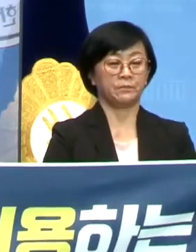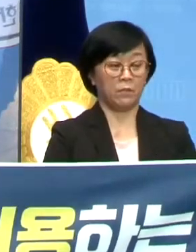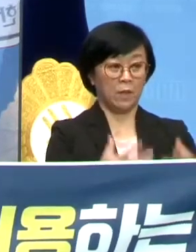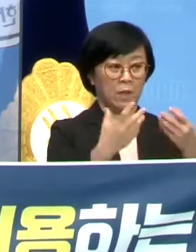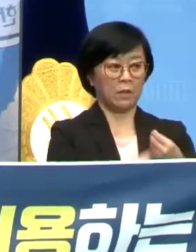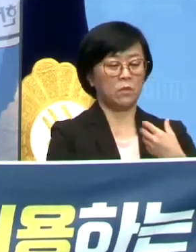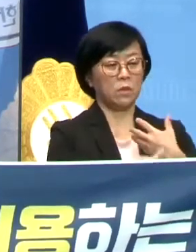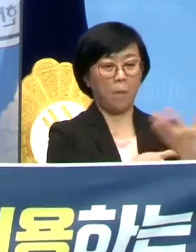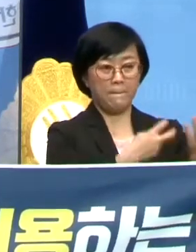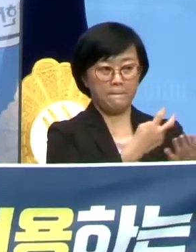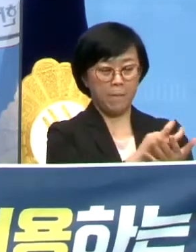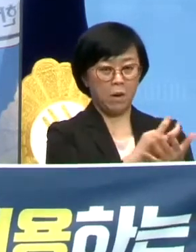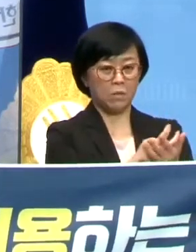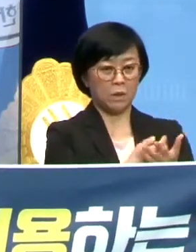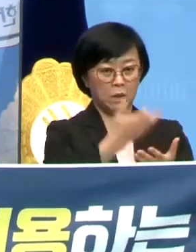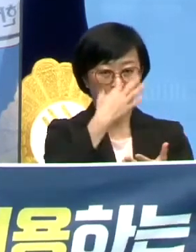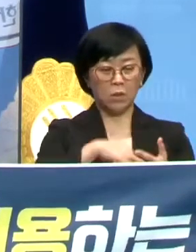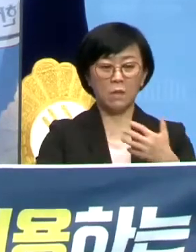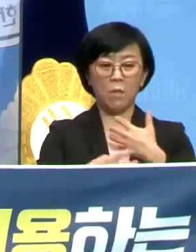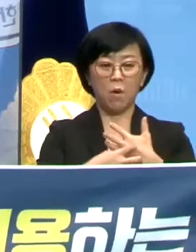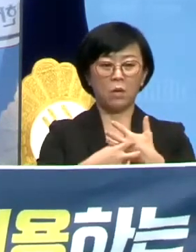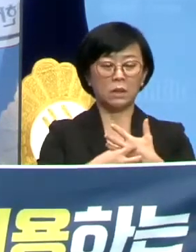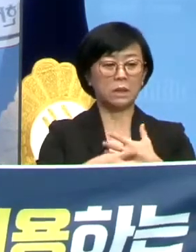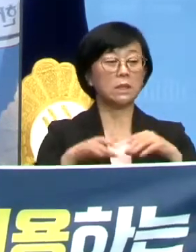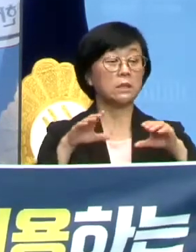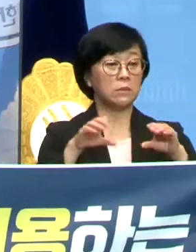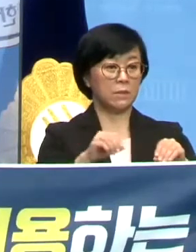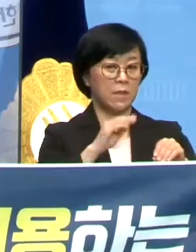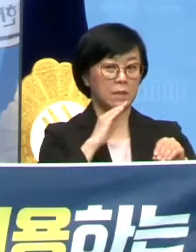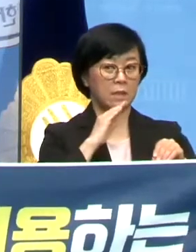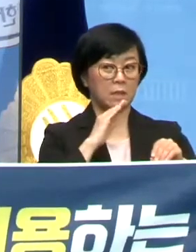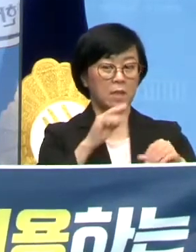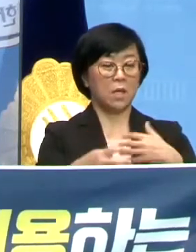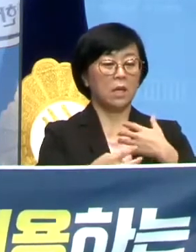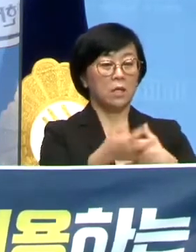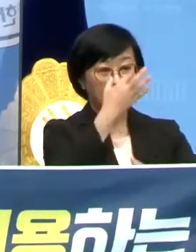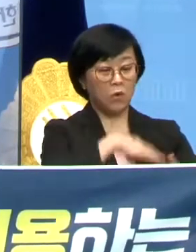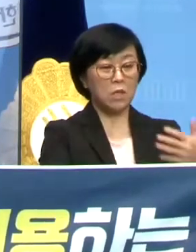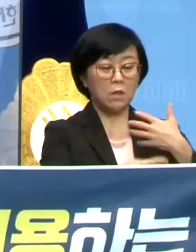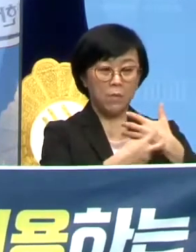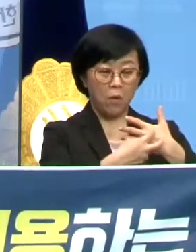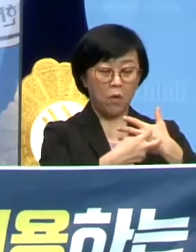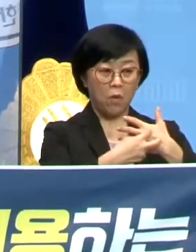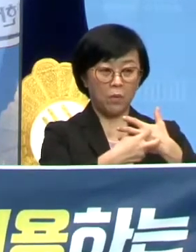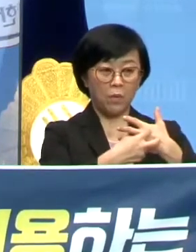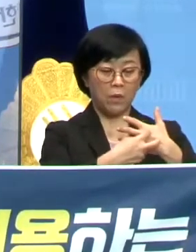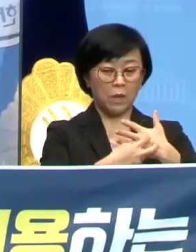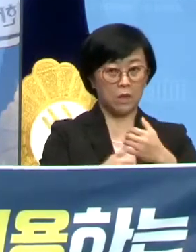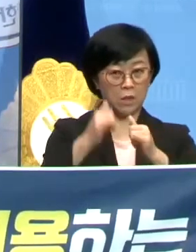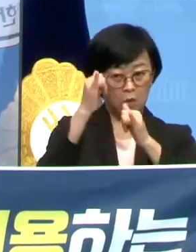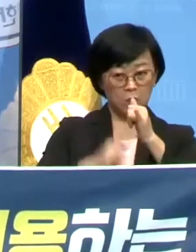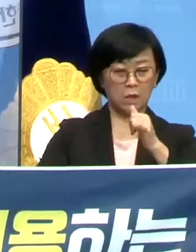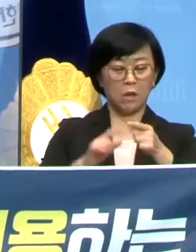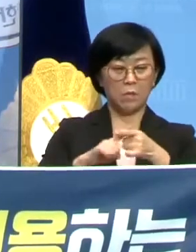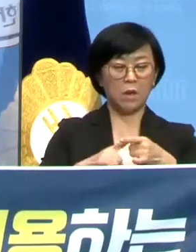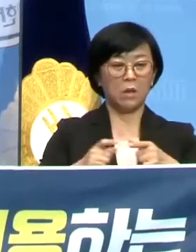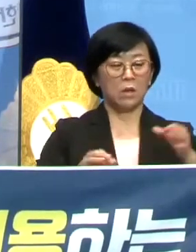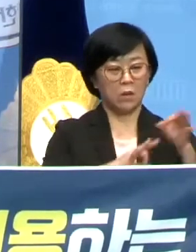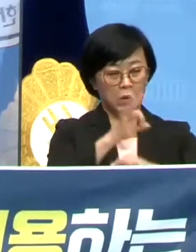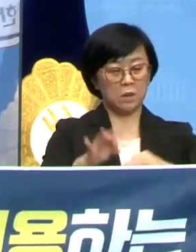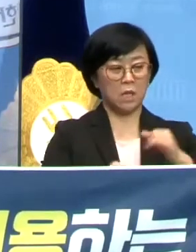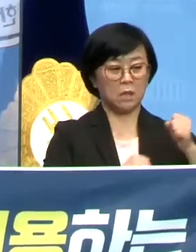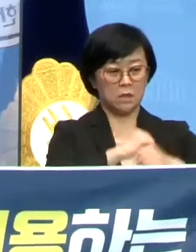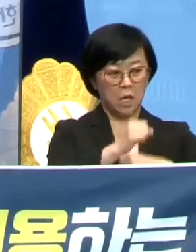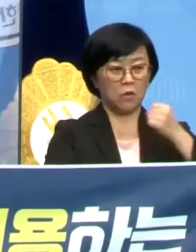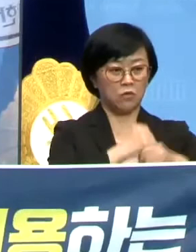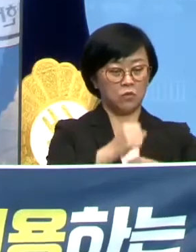예를 들면 의료법 쌍에 영리병원 금지되어 있습니다 하지만 영리병원 n 역대 정부들이 경제자유구역 법과 제주도